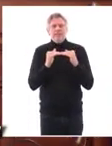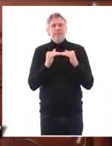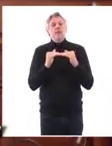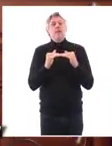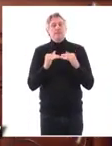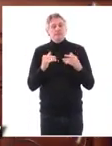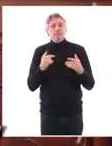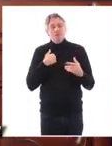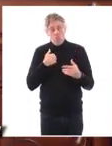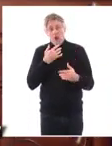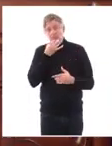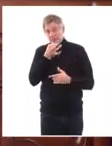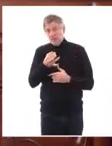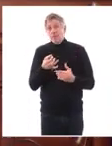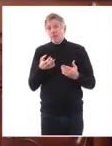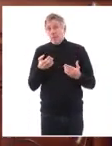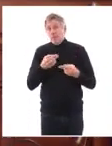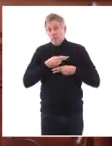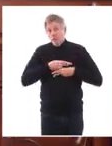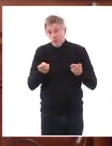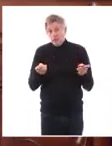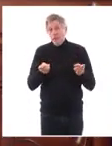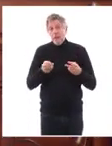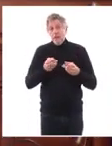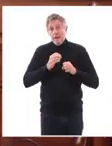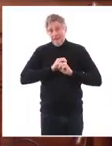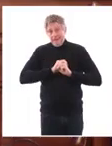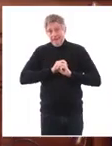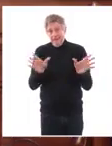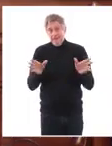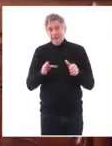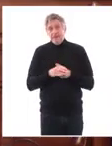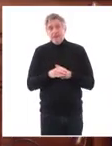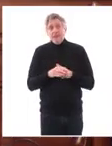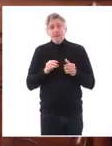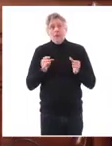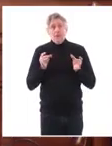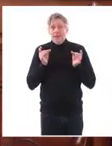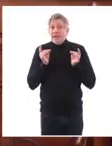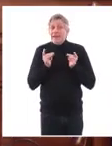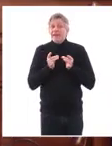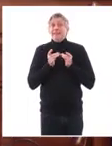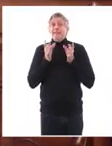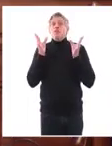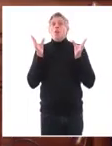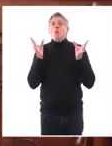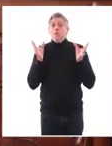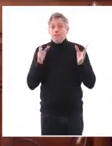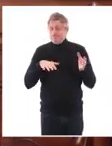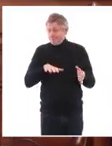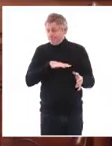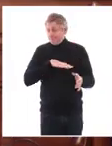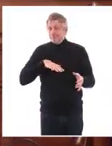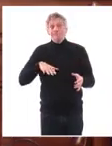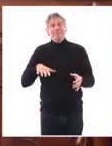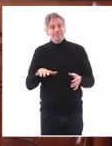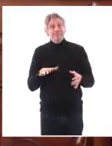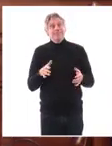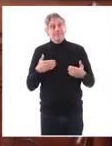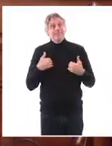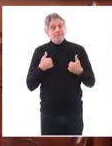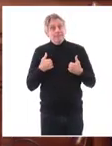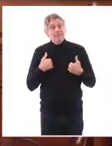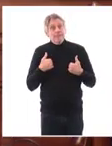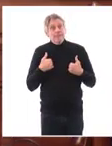et je tiens à le souligner, dire que c'est encore une exception. Et quelque part, pour les Bordelaises,